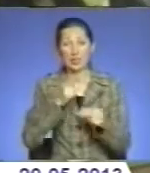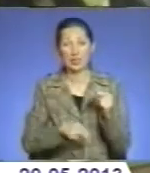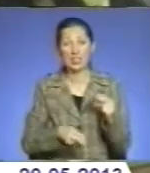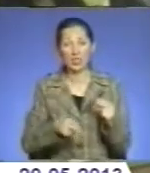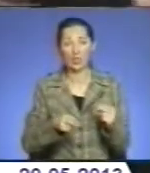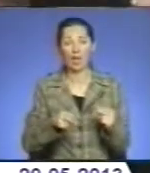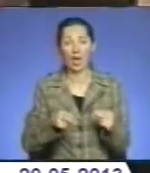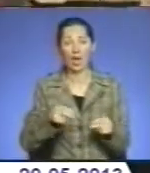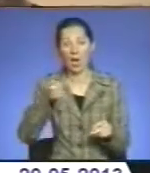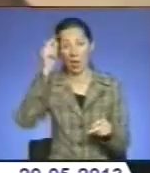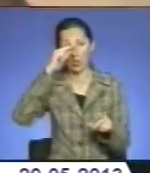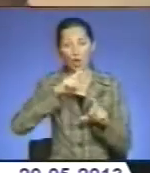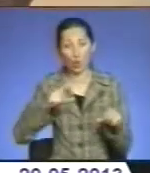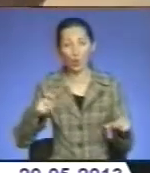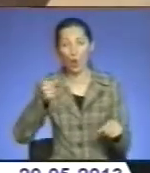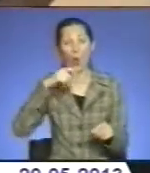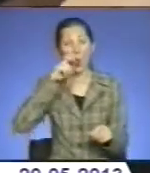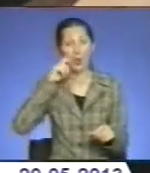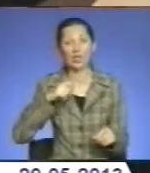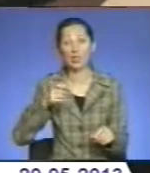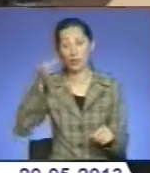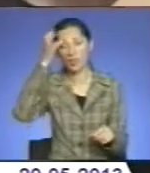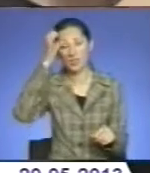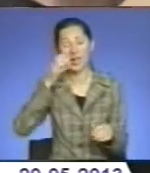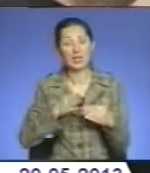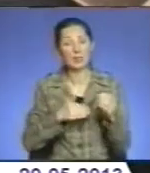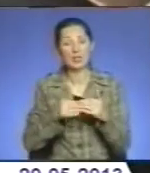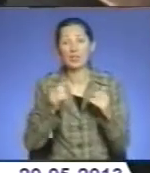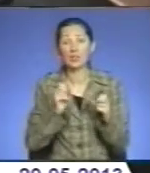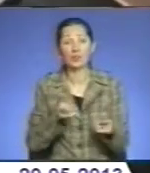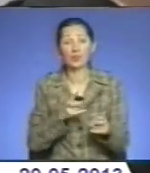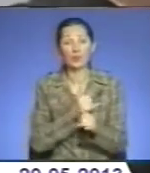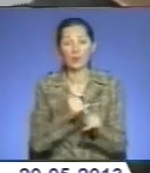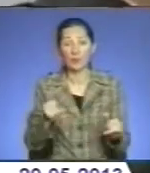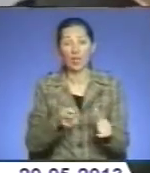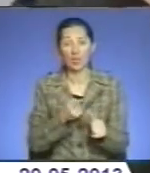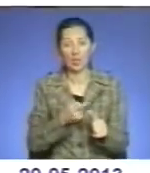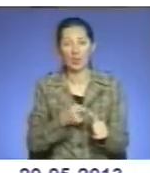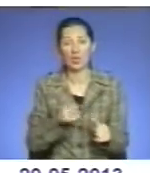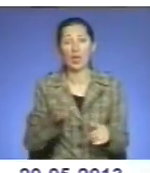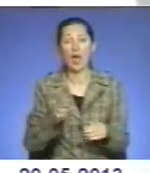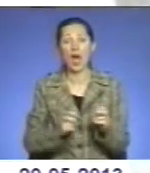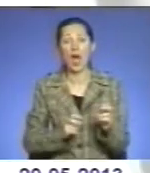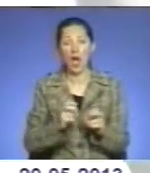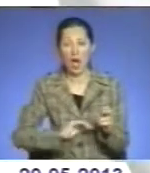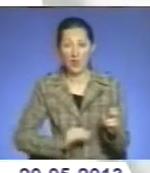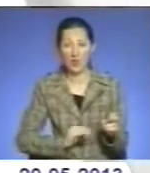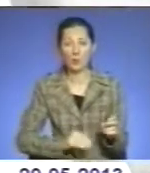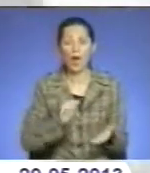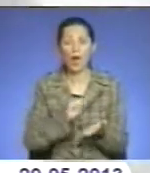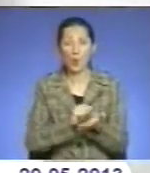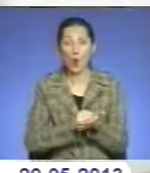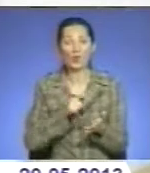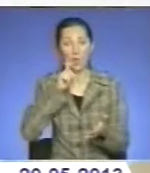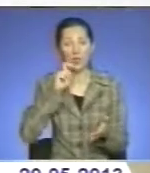але спеціалістом його можна назвати із натяжкою. На підприємствах дипломовані українці вчаться удруге і витрачають